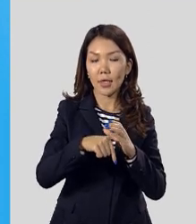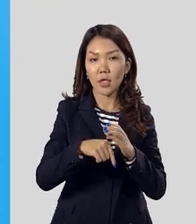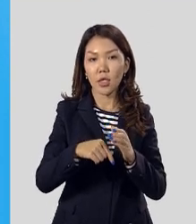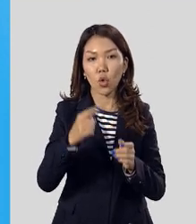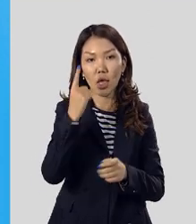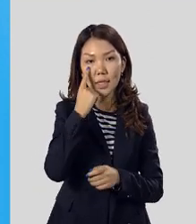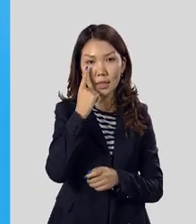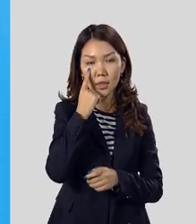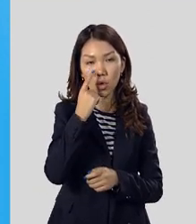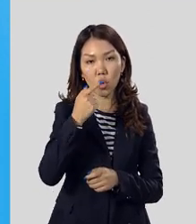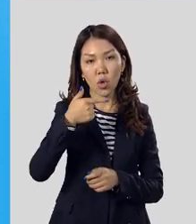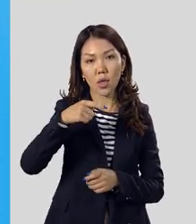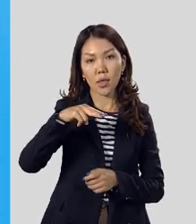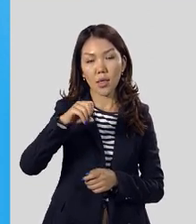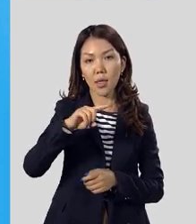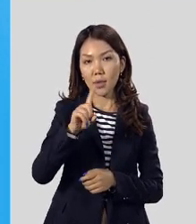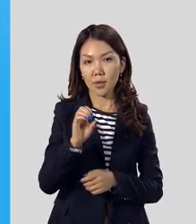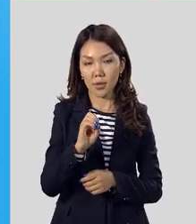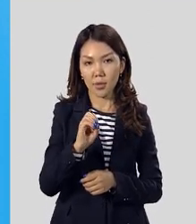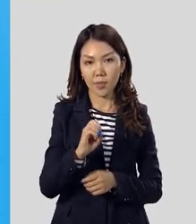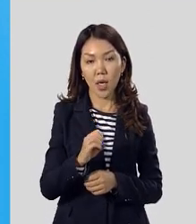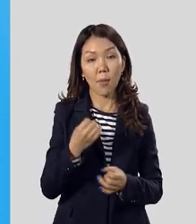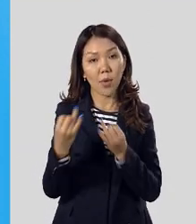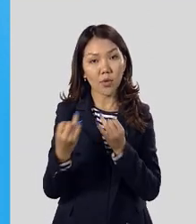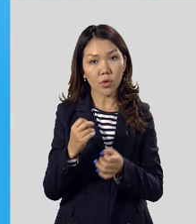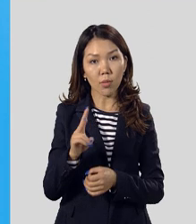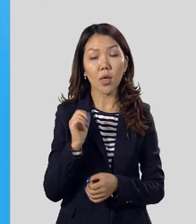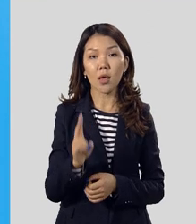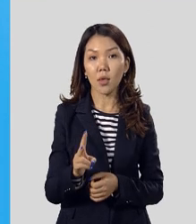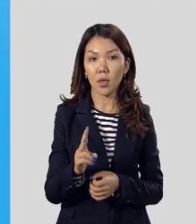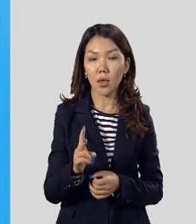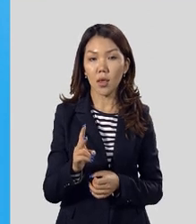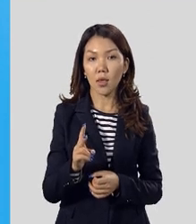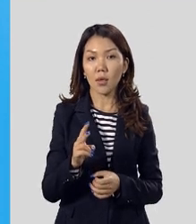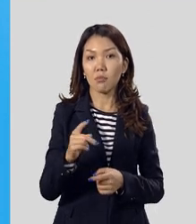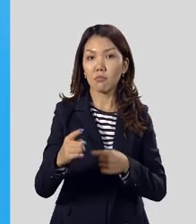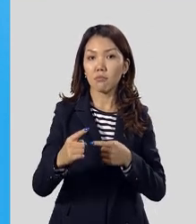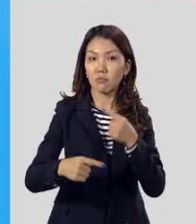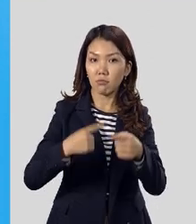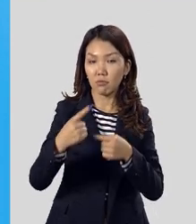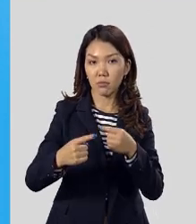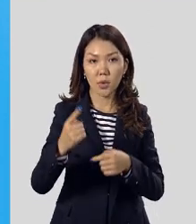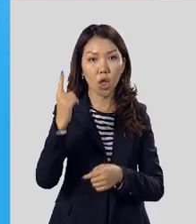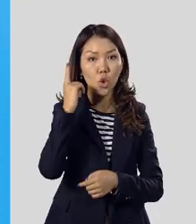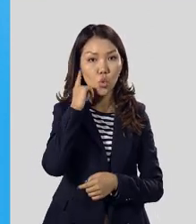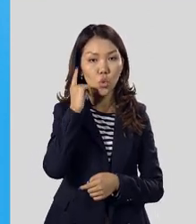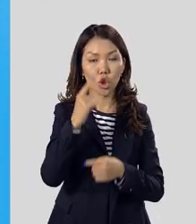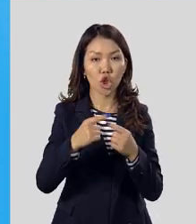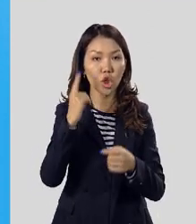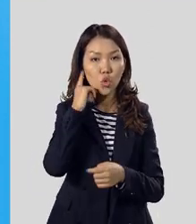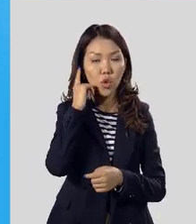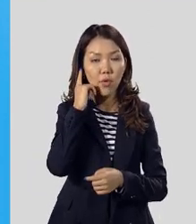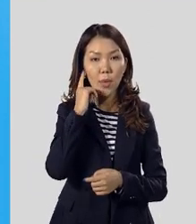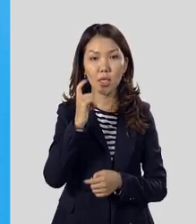зрения. О глазе. Поговорили о том, как передается звук через слуховой аппарат